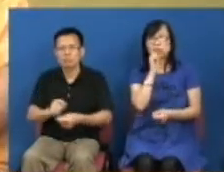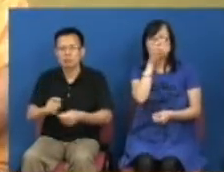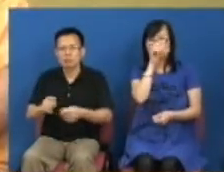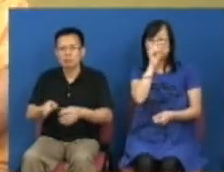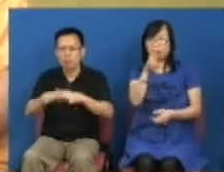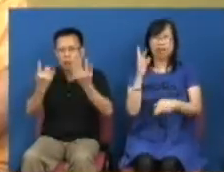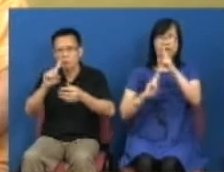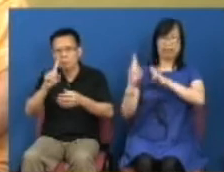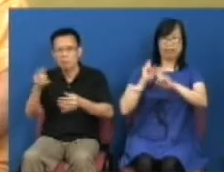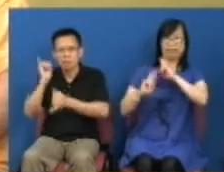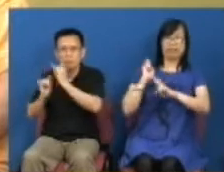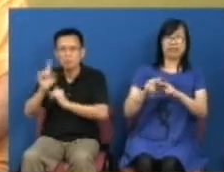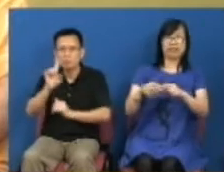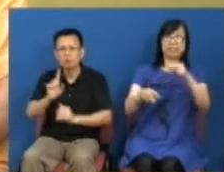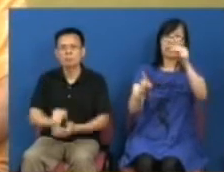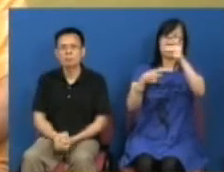讲历